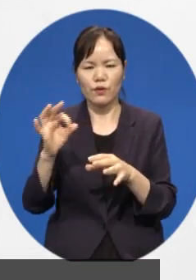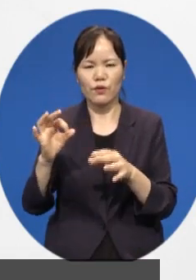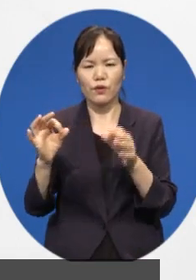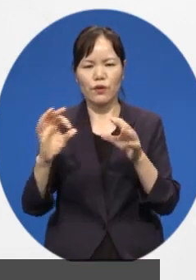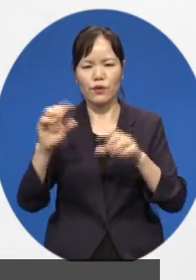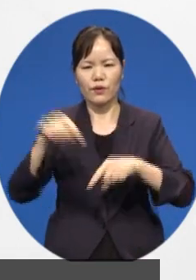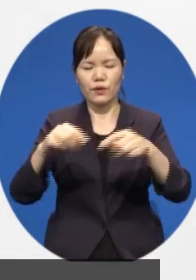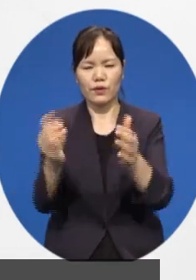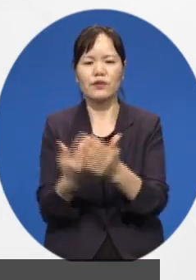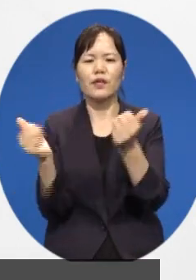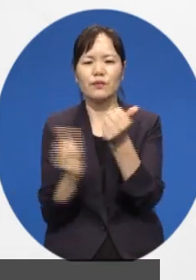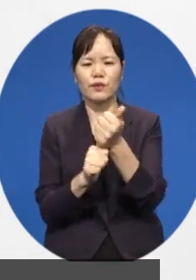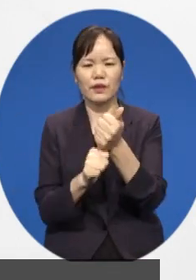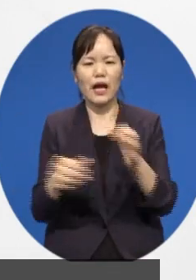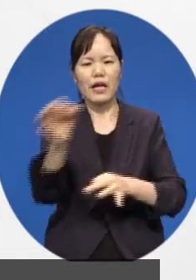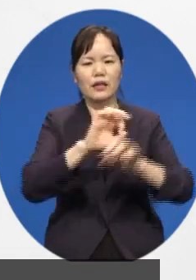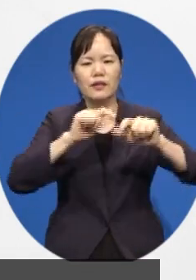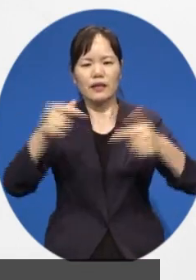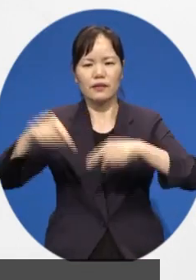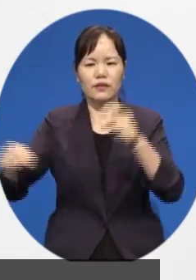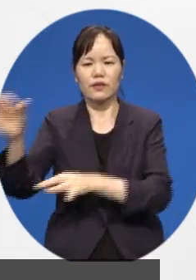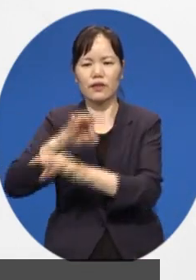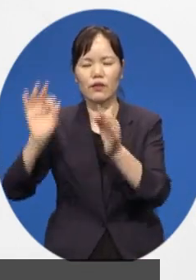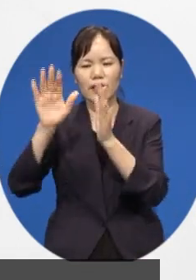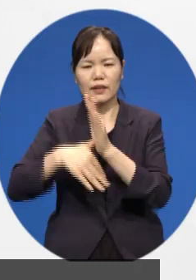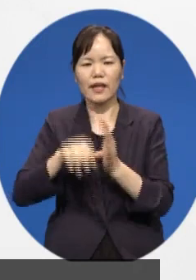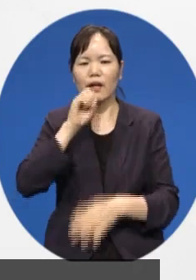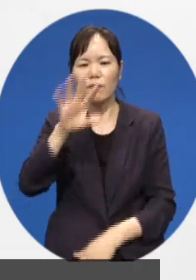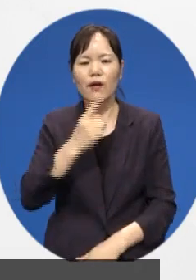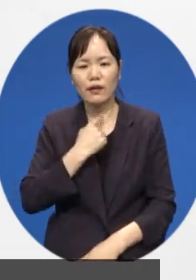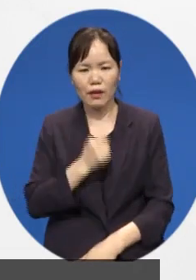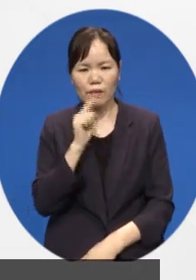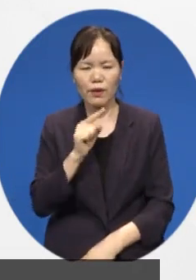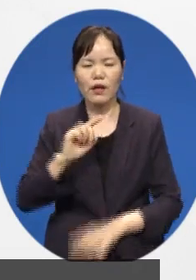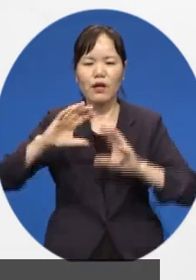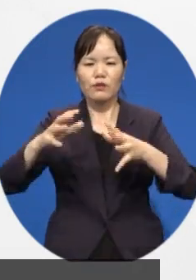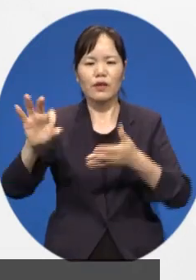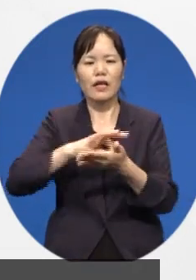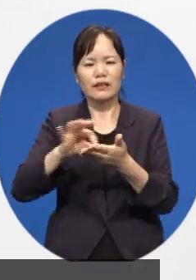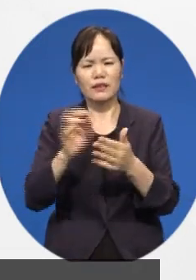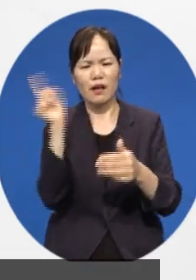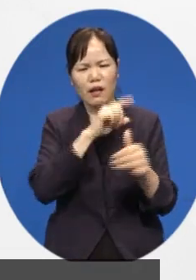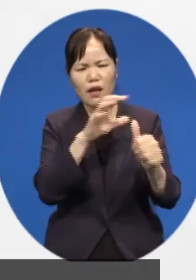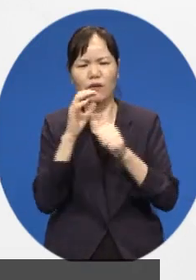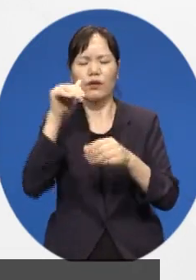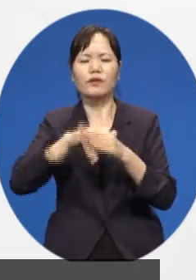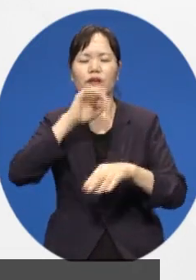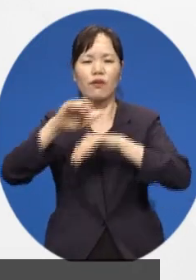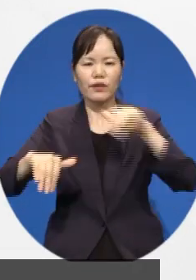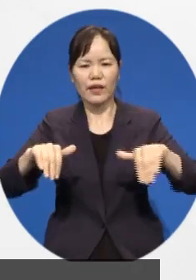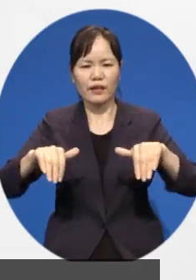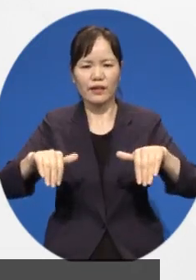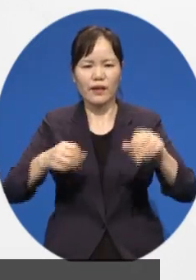대통령이 경제가 아니라 정치 경제할 때다 이렇게 얘기했다고 합니다. 이 부분, 국가 재정을 악용한 선거 개입 소지가 다분하다. 지금